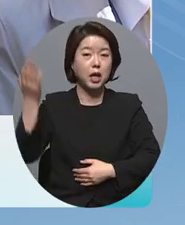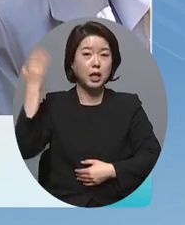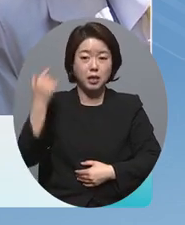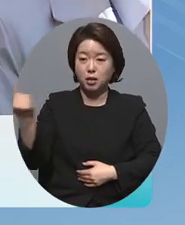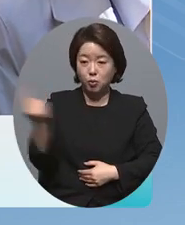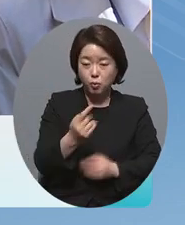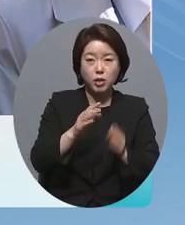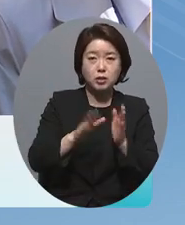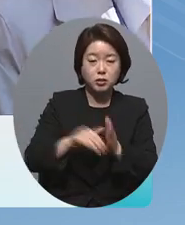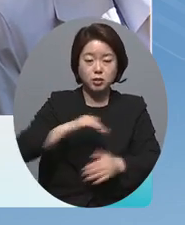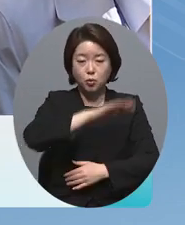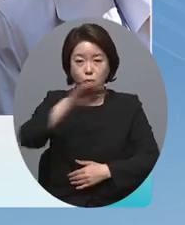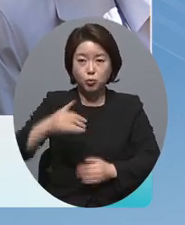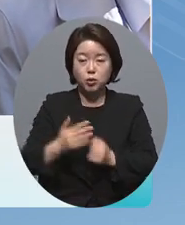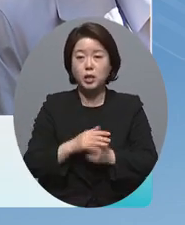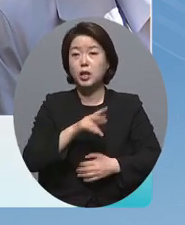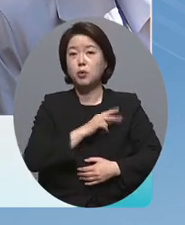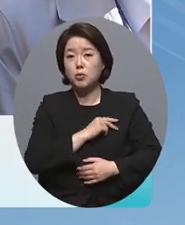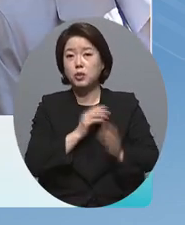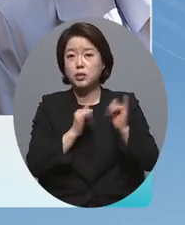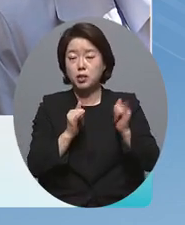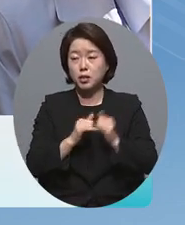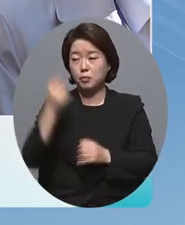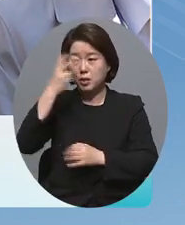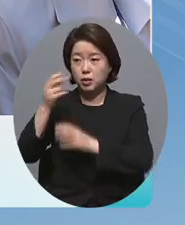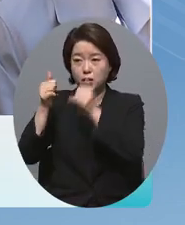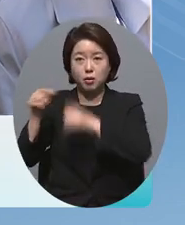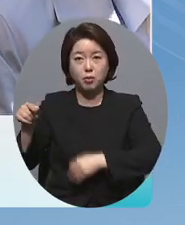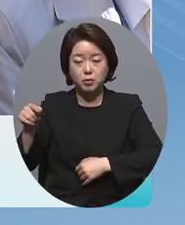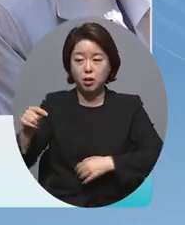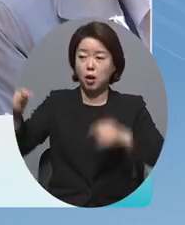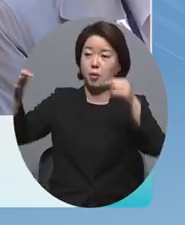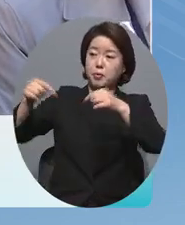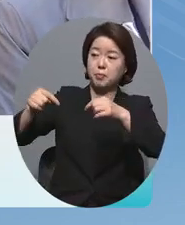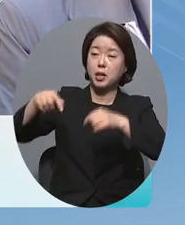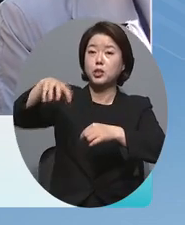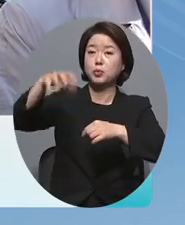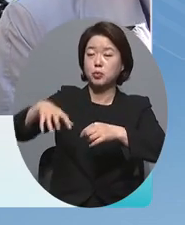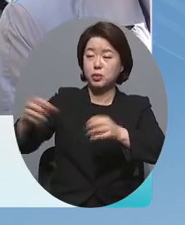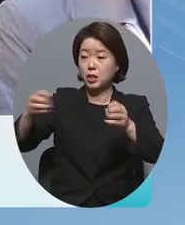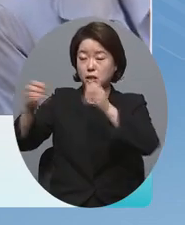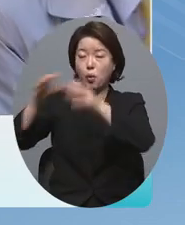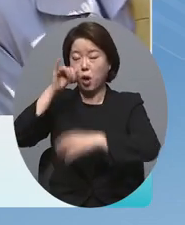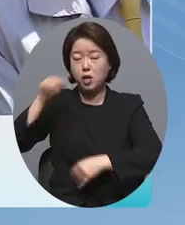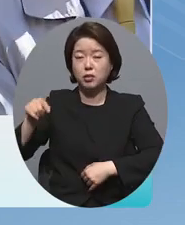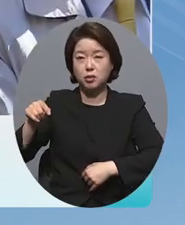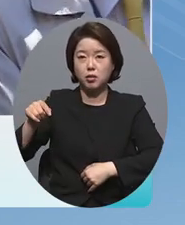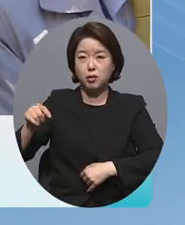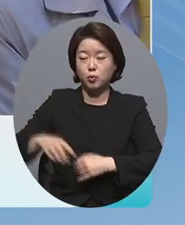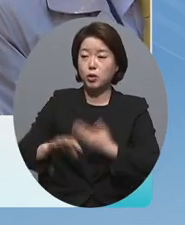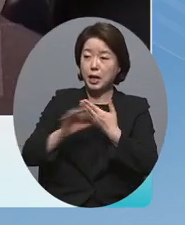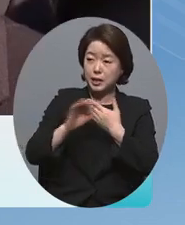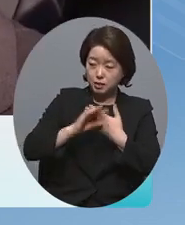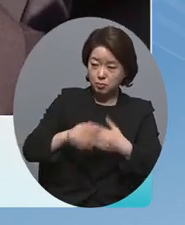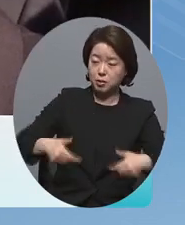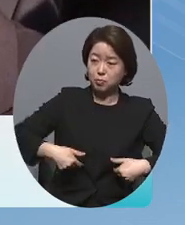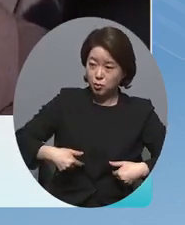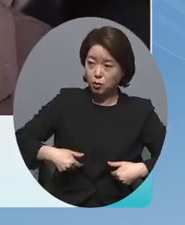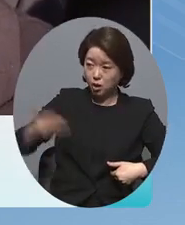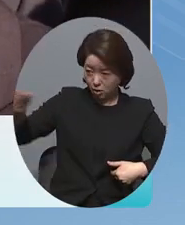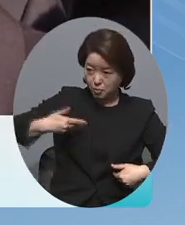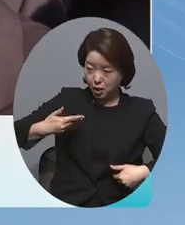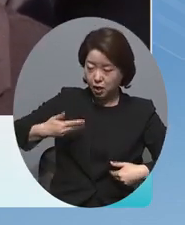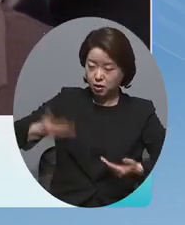왔을 때 우리 쪽의 그 의원들이 검사와 협의를 했어요. 그 자리에서 다 보셨을 겁니다. 네. 우리가 이미 제출로 필요한 걸 얘기해라.